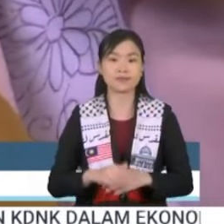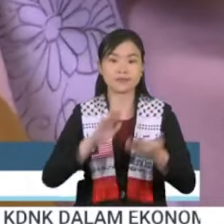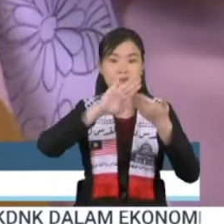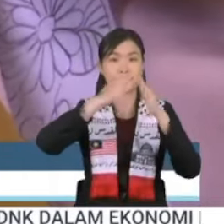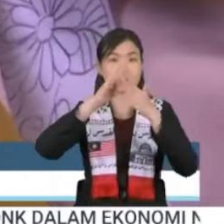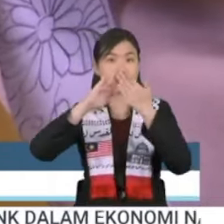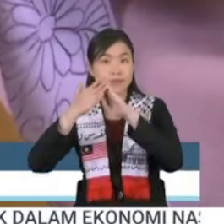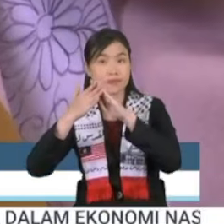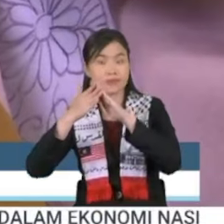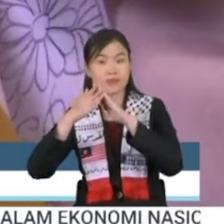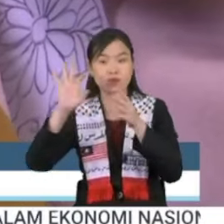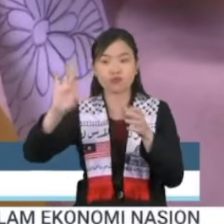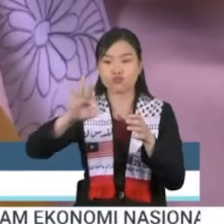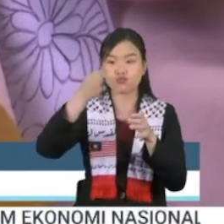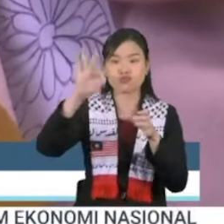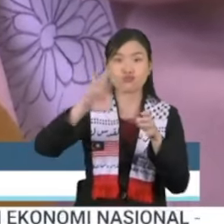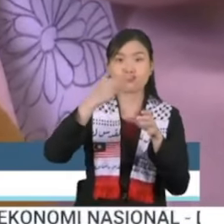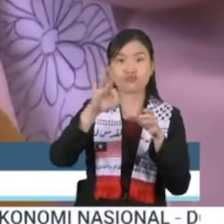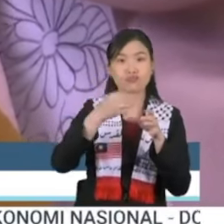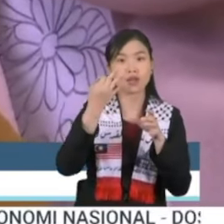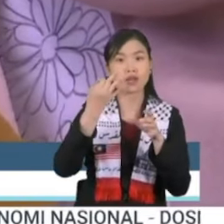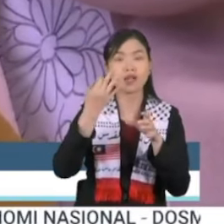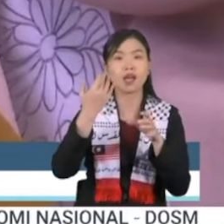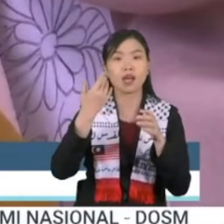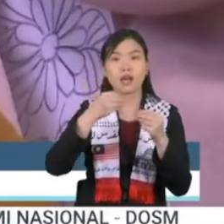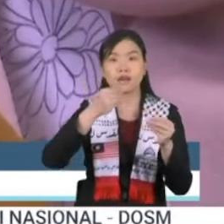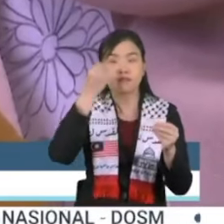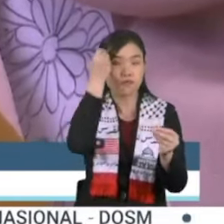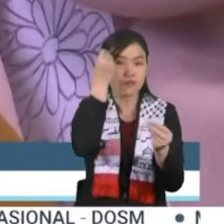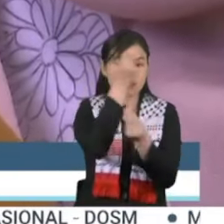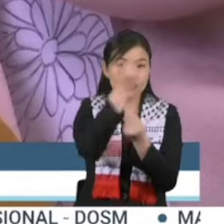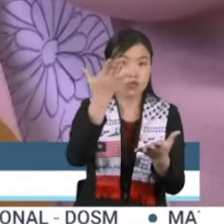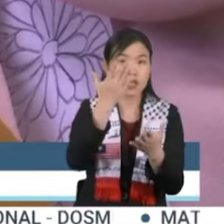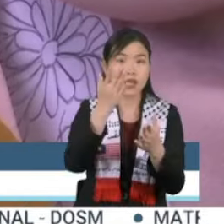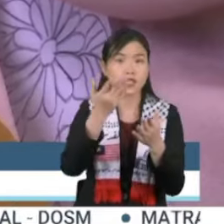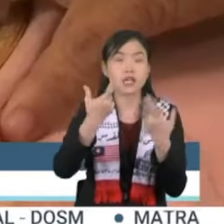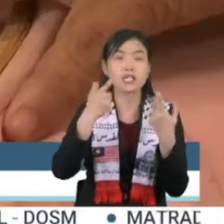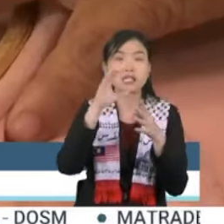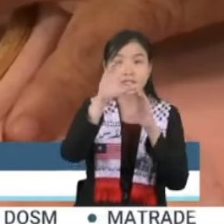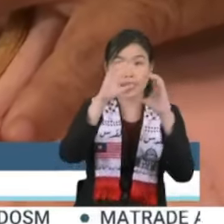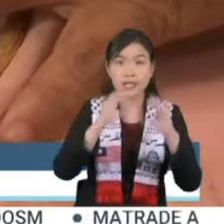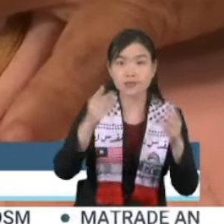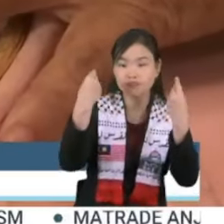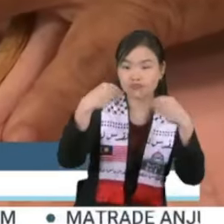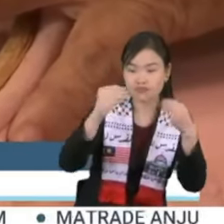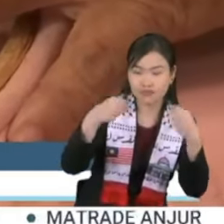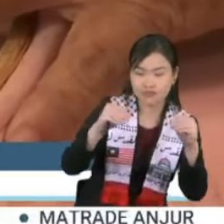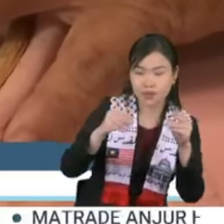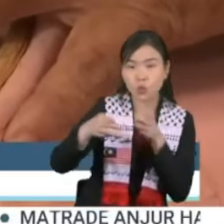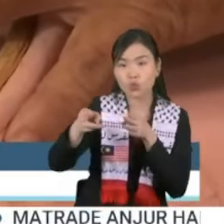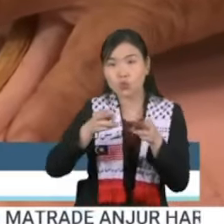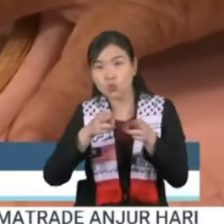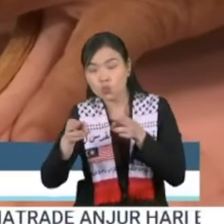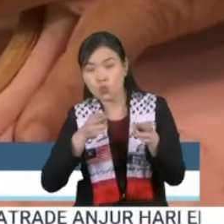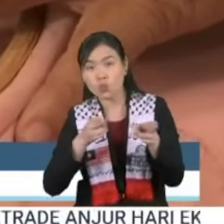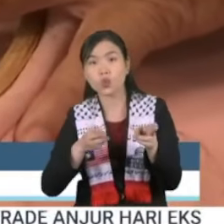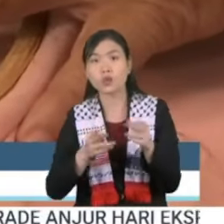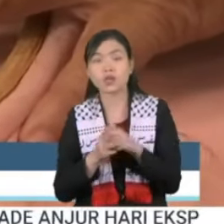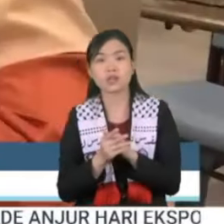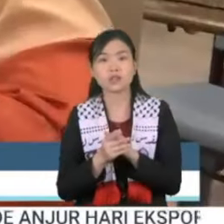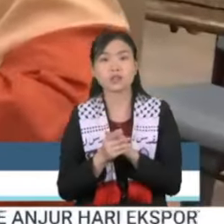Komuniti kraf sulaman goyang juga didedahkan dengan ilmu pengurusan dan pemasaran selain teknik jualan dalam talian.